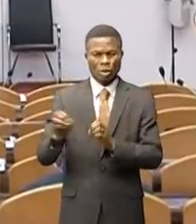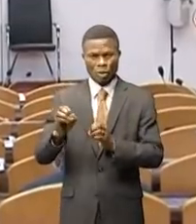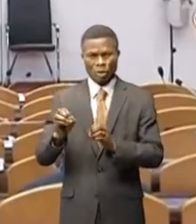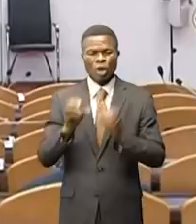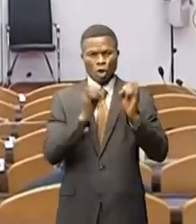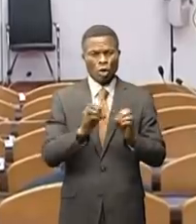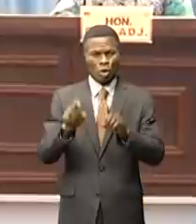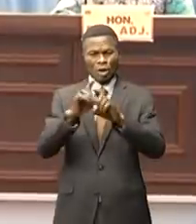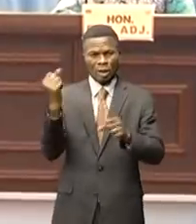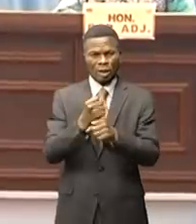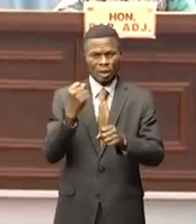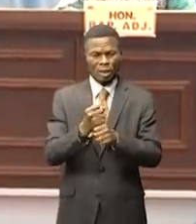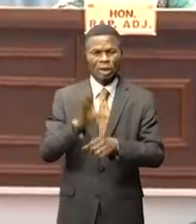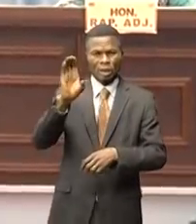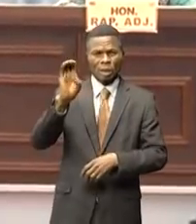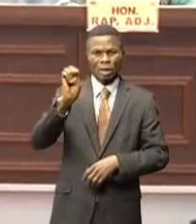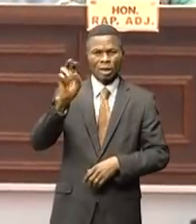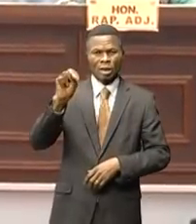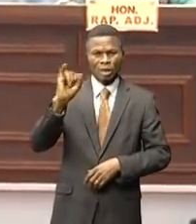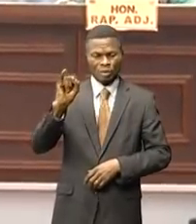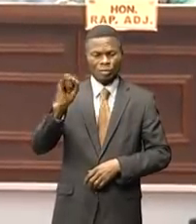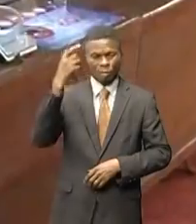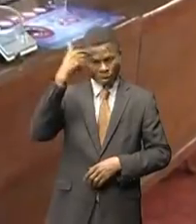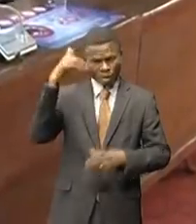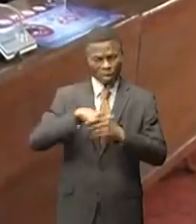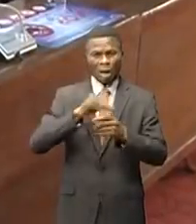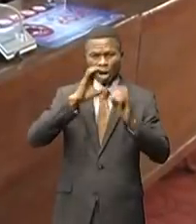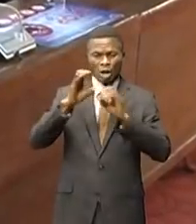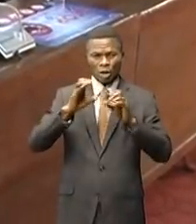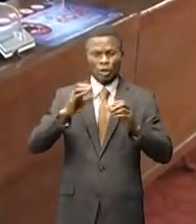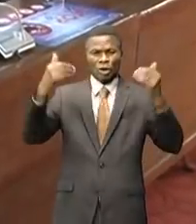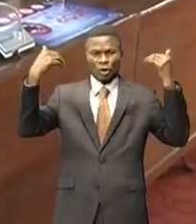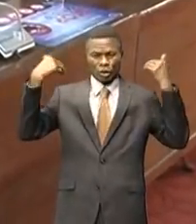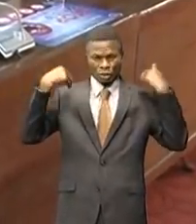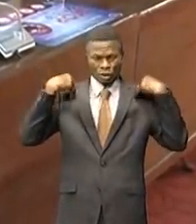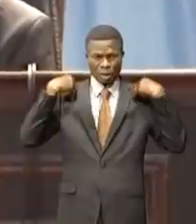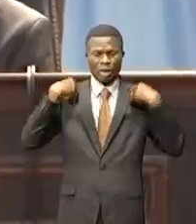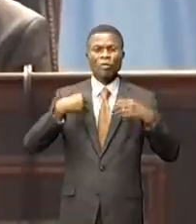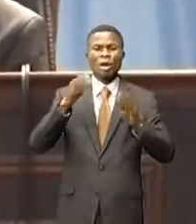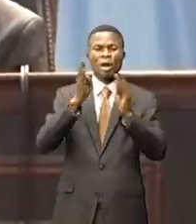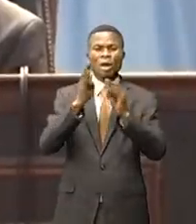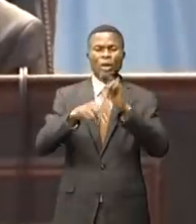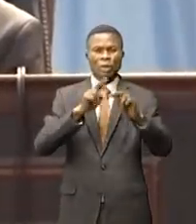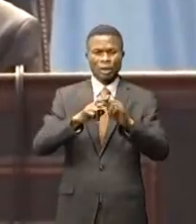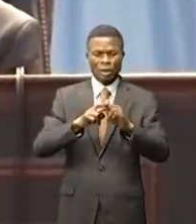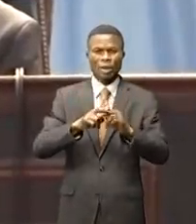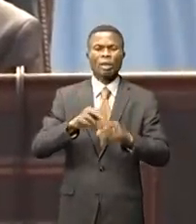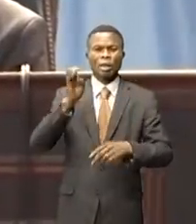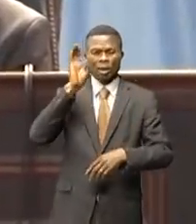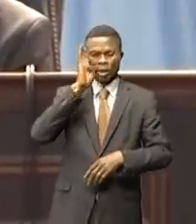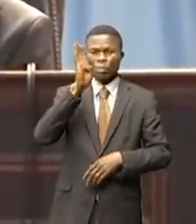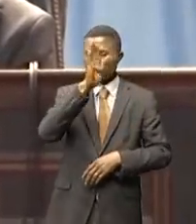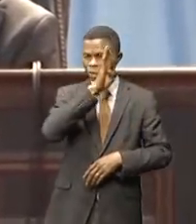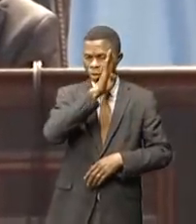et fonctionnement de la ceni dans sa communication le speaker de la chambre basse du parlement christophe on bosse au codep